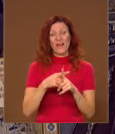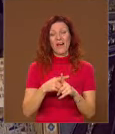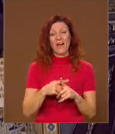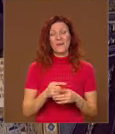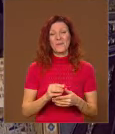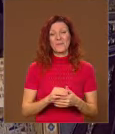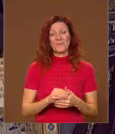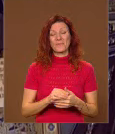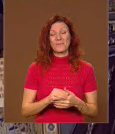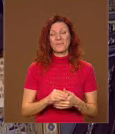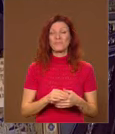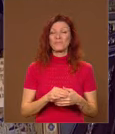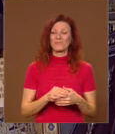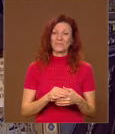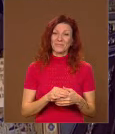Иисуса.